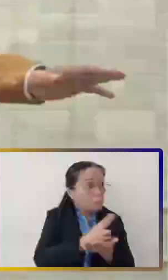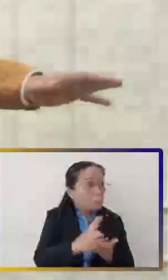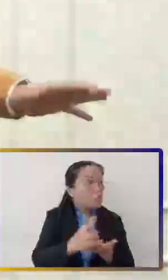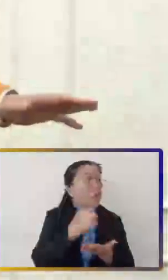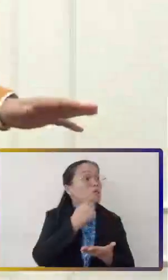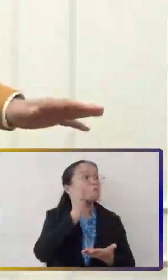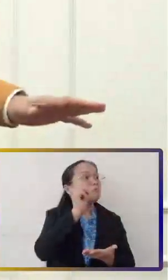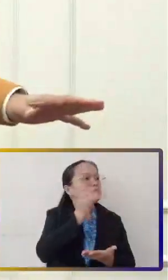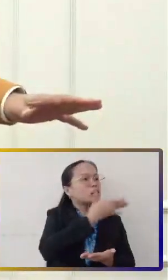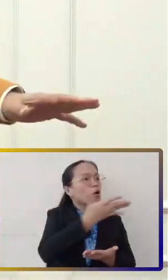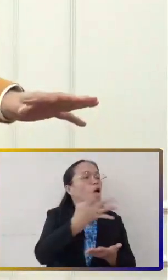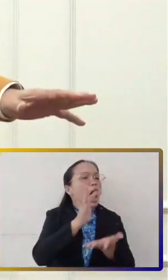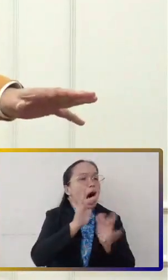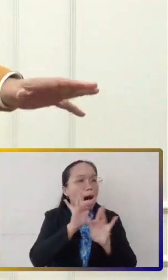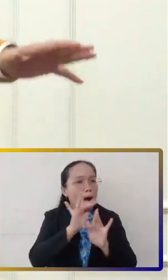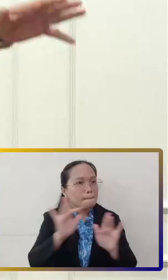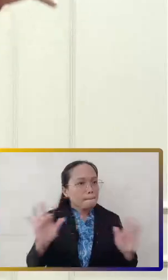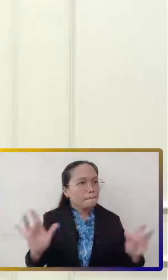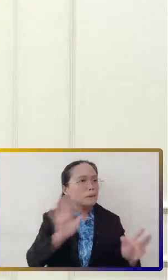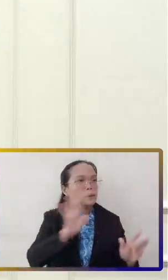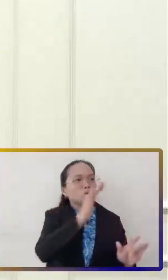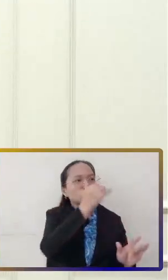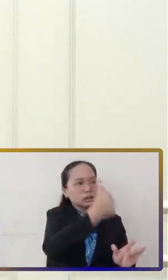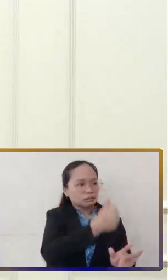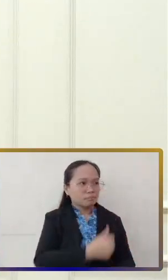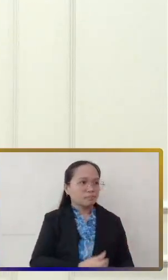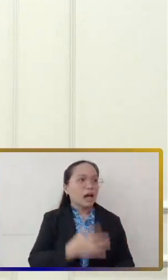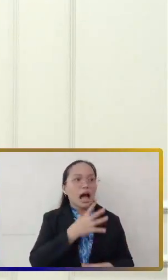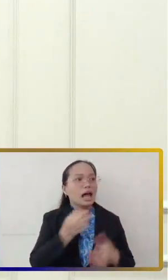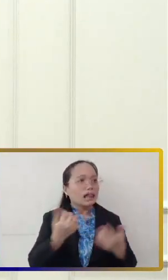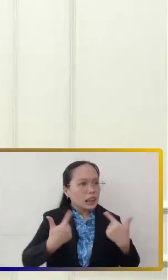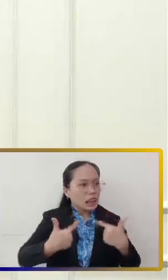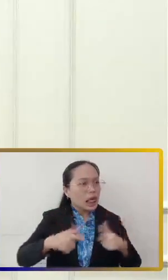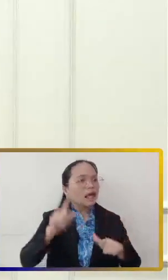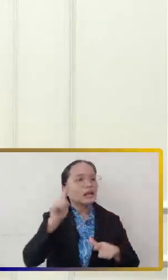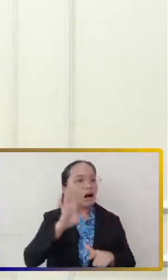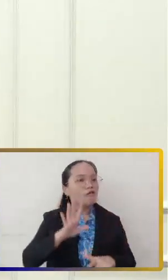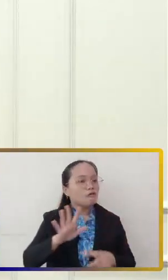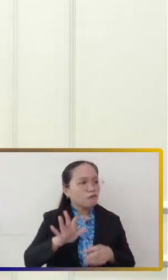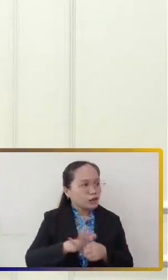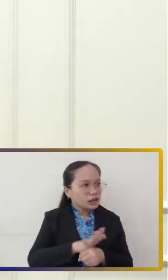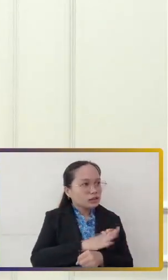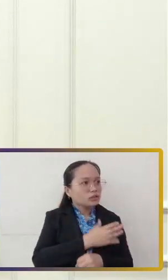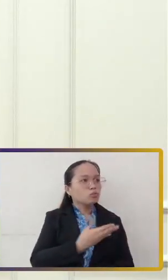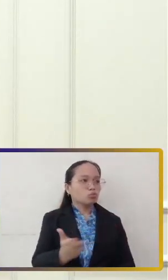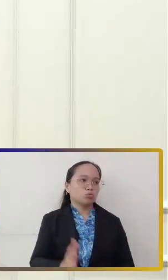Empty yourself and let Him fill you.